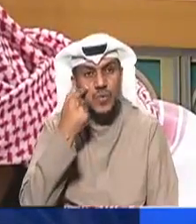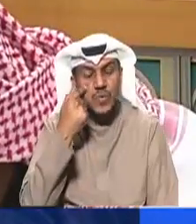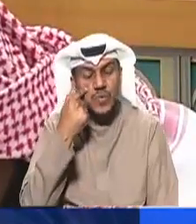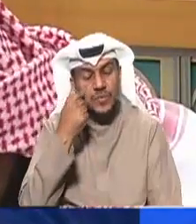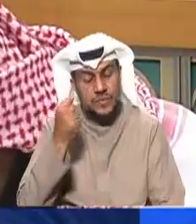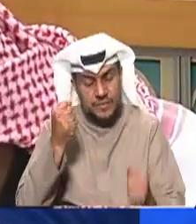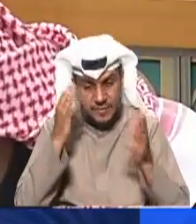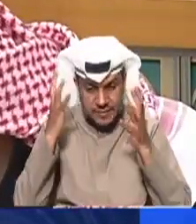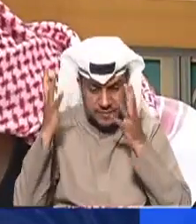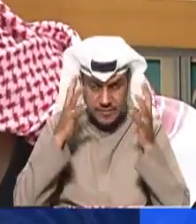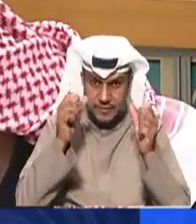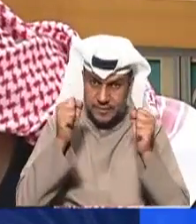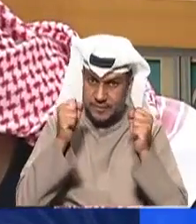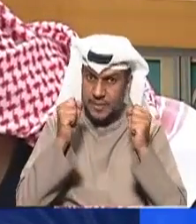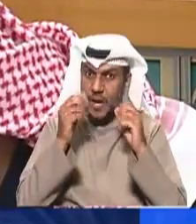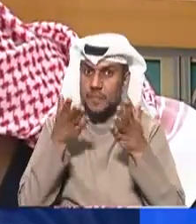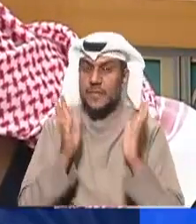مقلق.